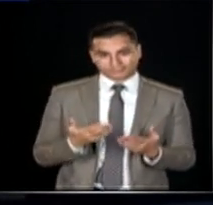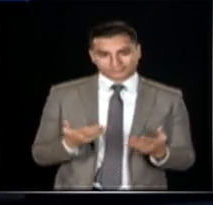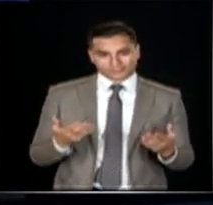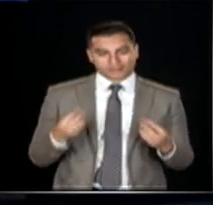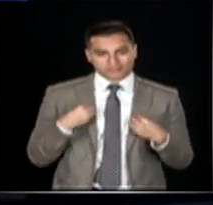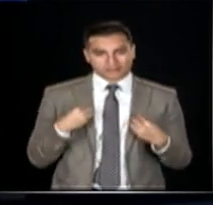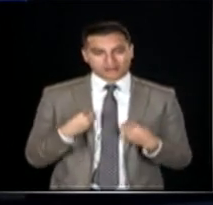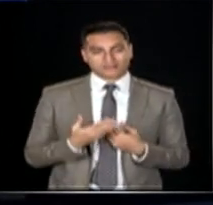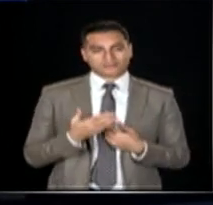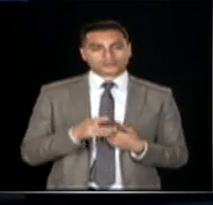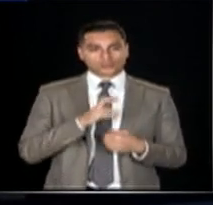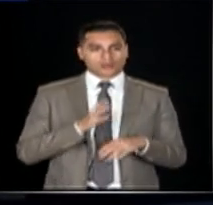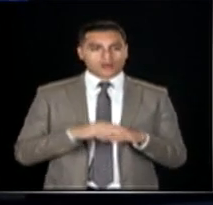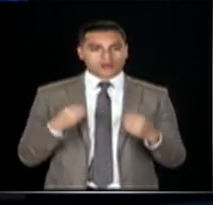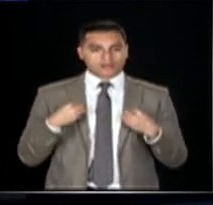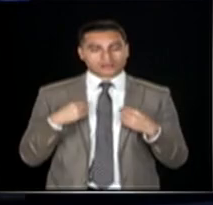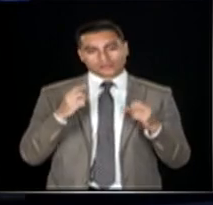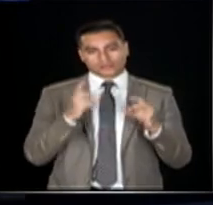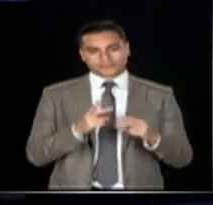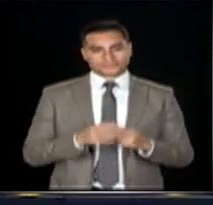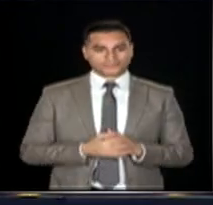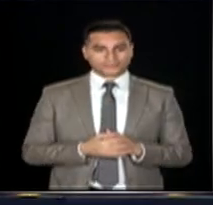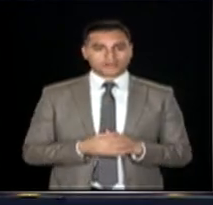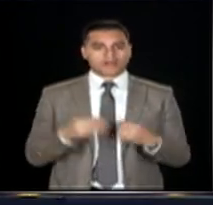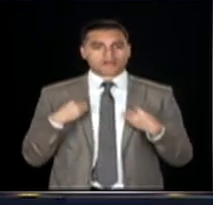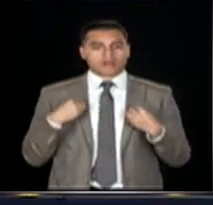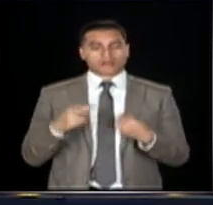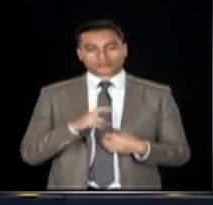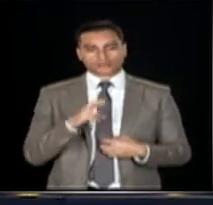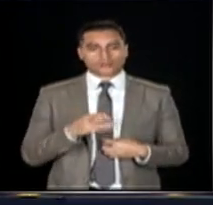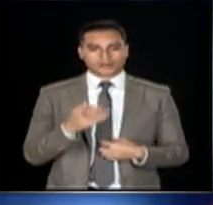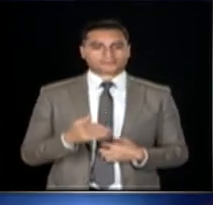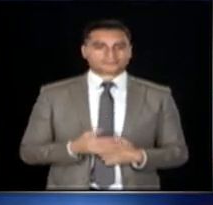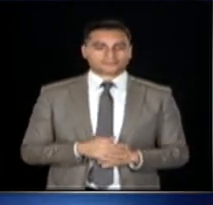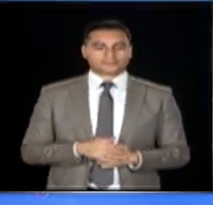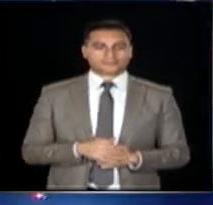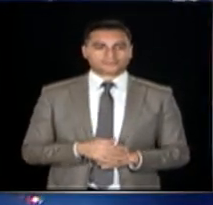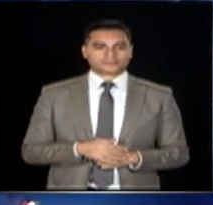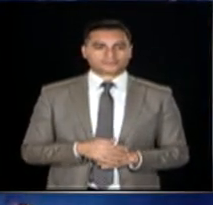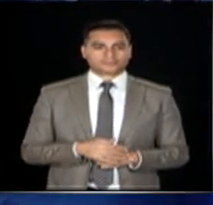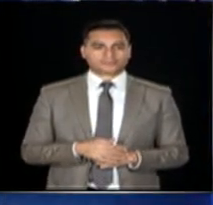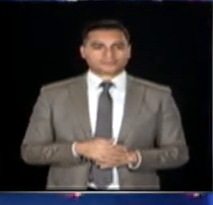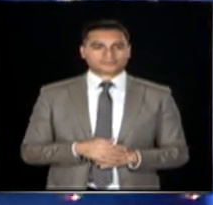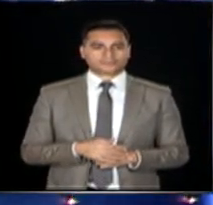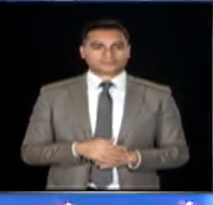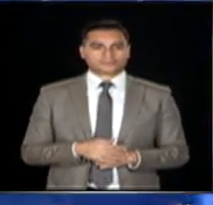فيه؟ رياضة. سؤال في الرياضة، رياضة، والسؤال هو: